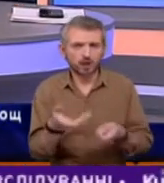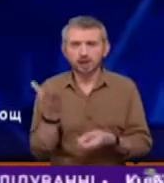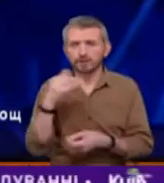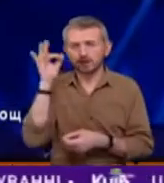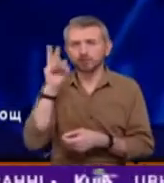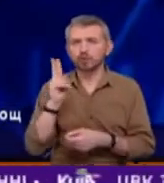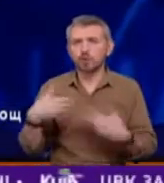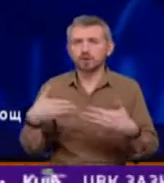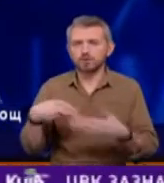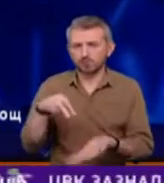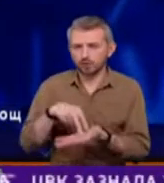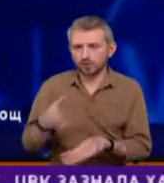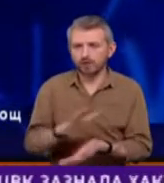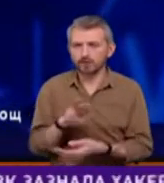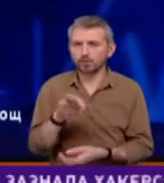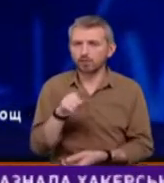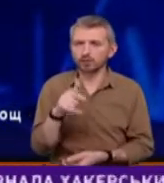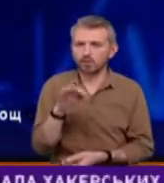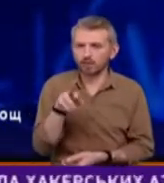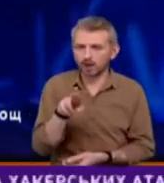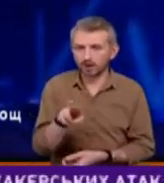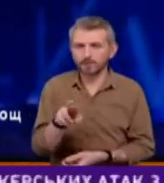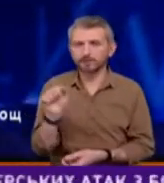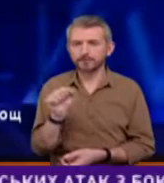стояв. Значить, не Альона Мазгаває, а